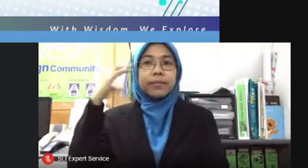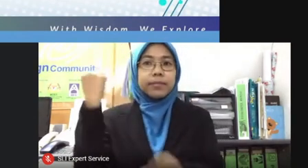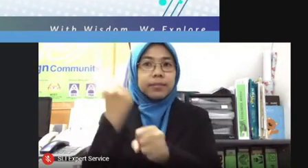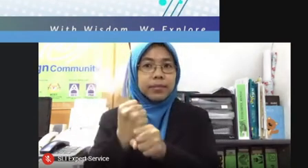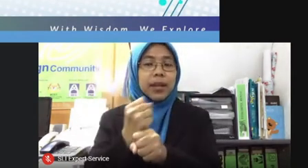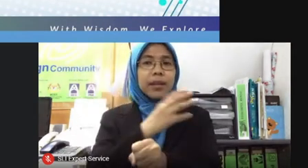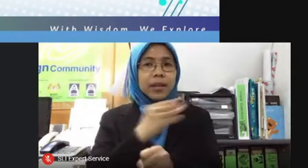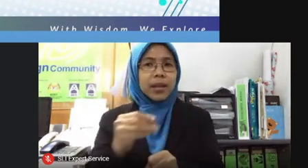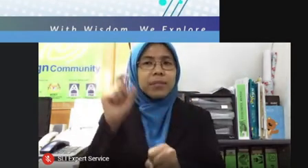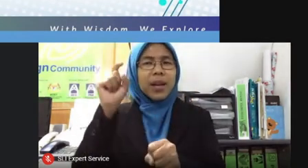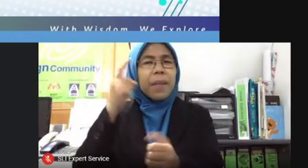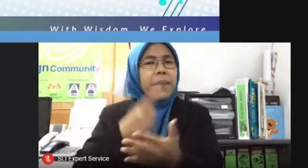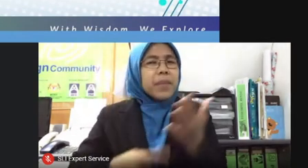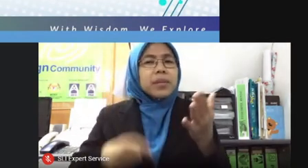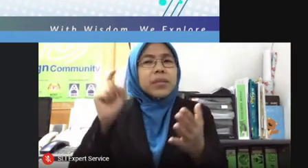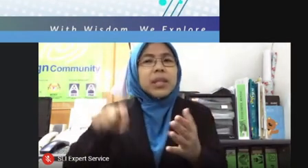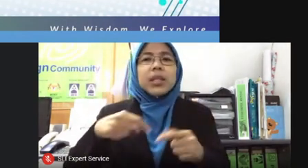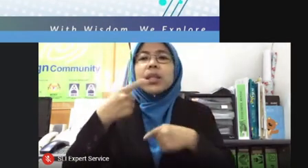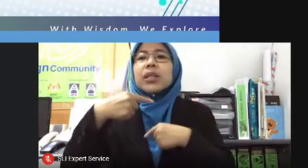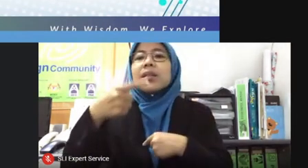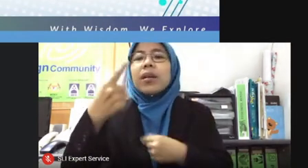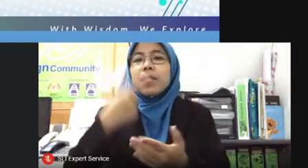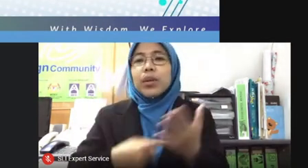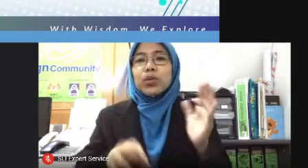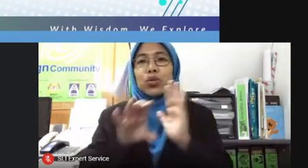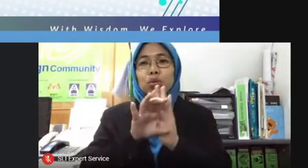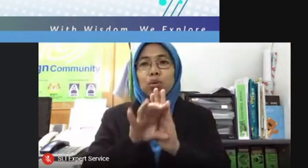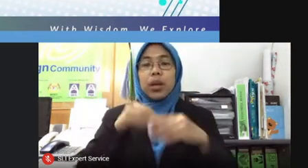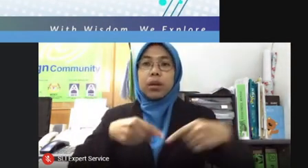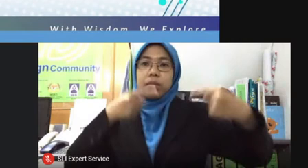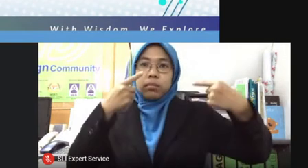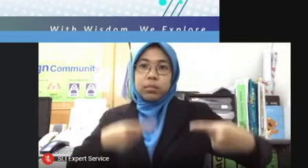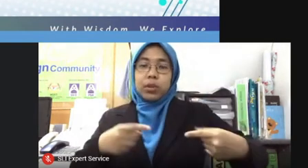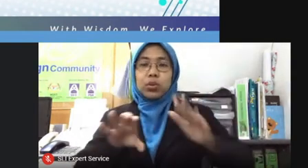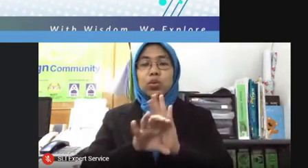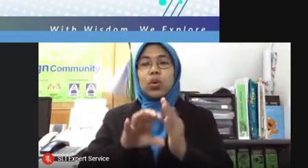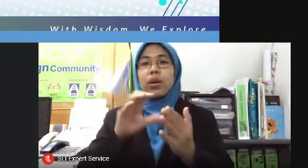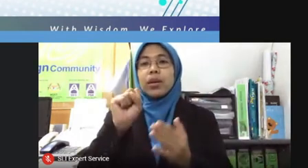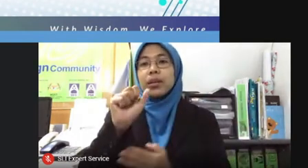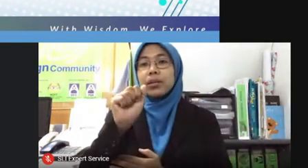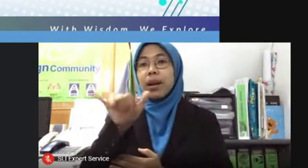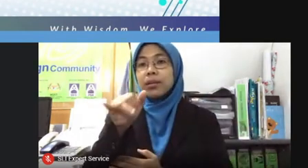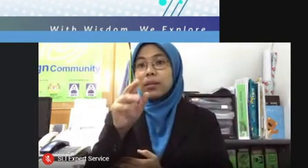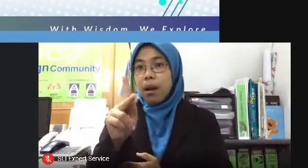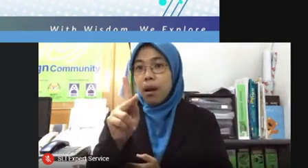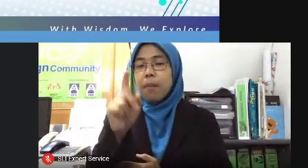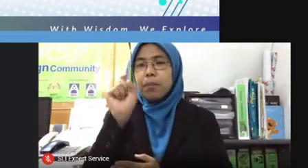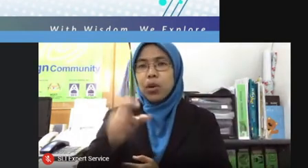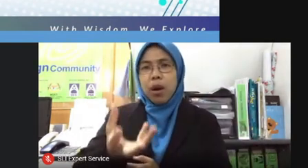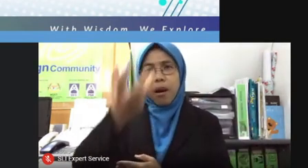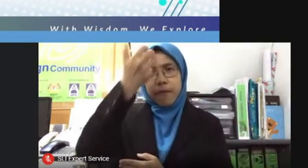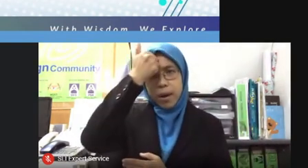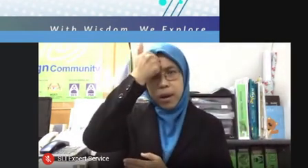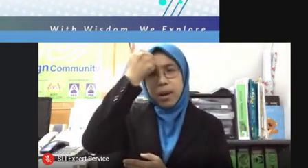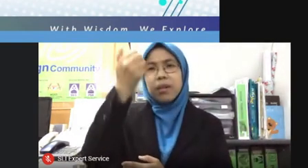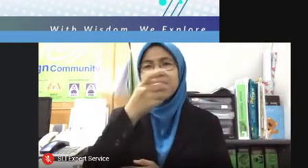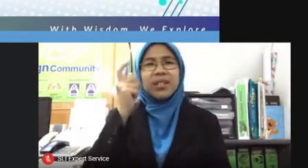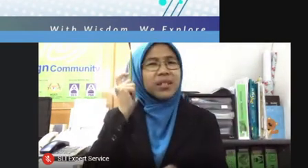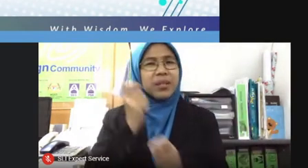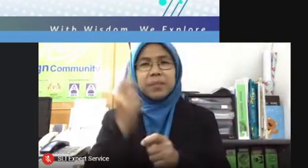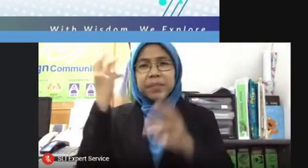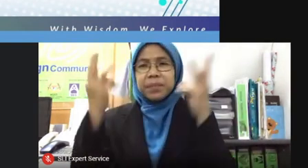apa yang ingin kita pertuturkan? Apatah lagi dalam pertandingan seperti sajak yang memerlukan hafal, dia tetap